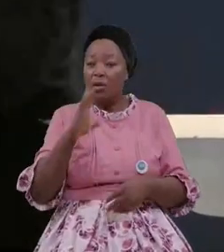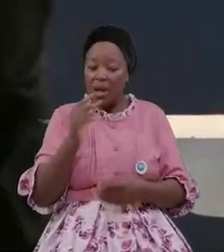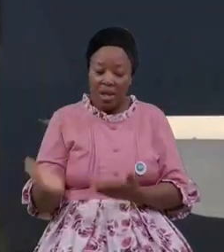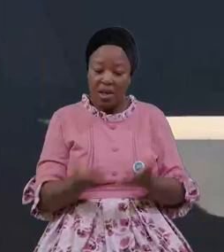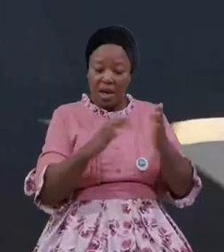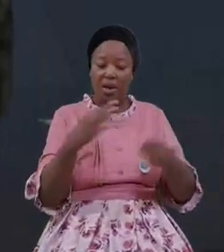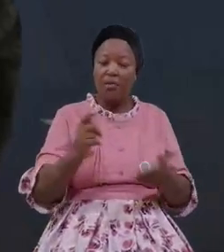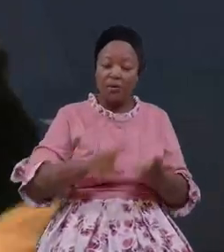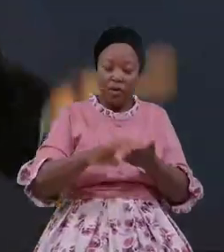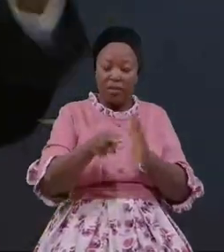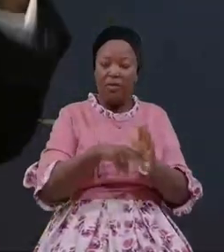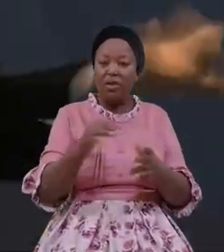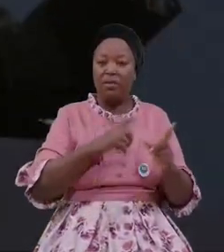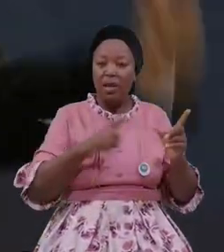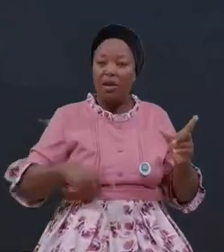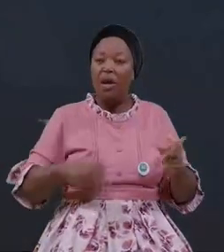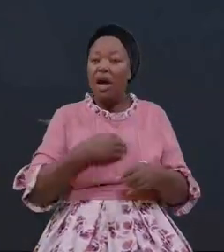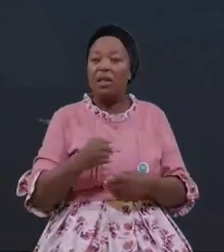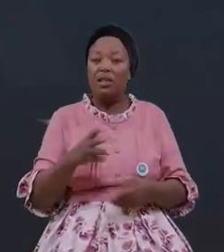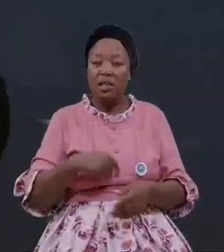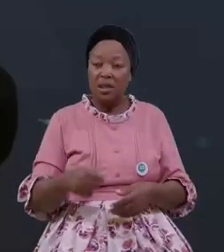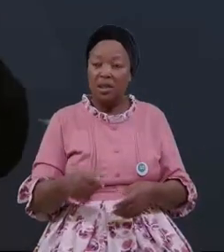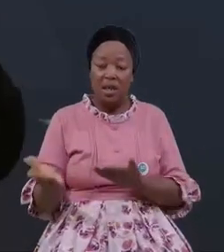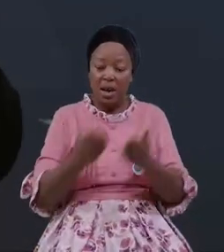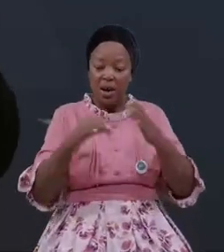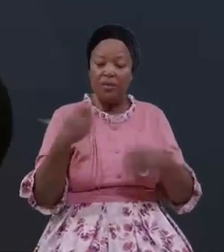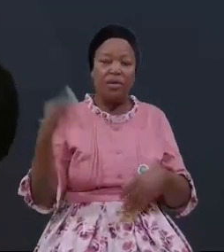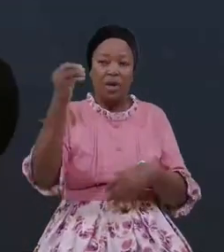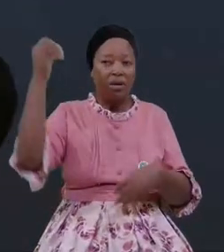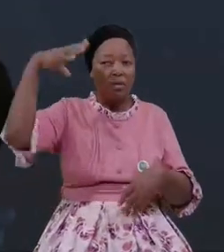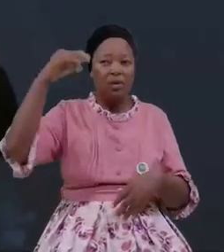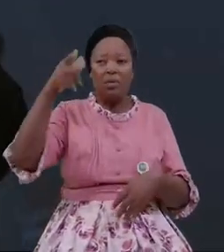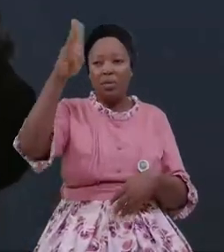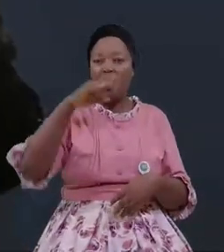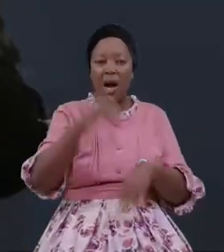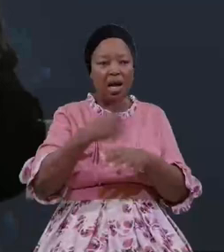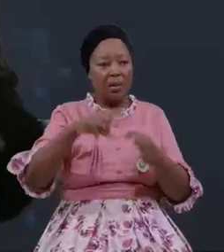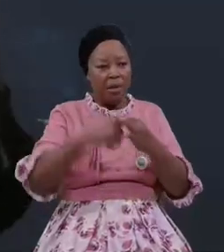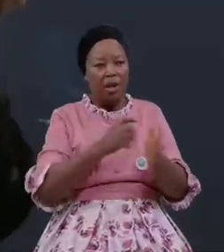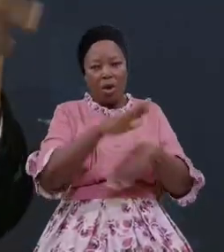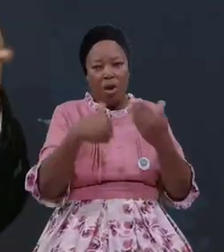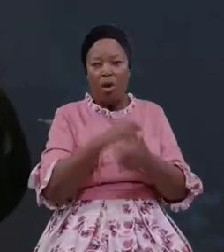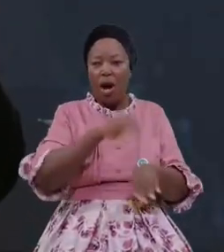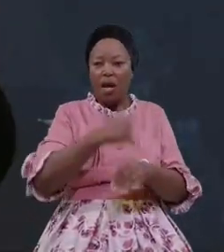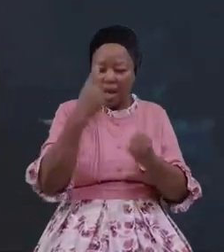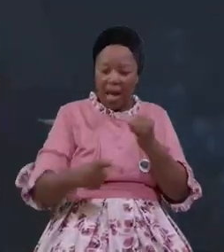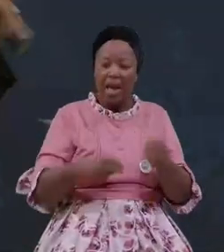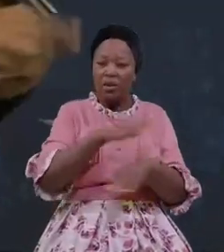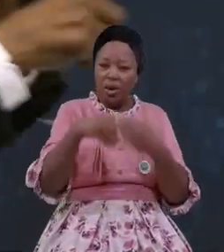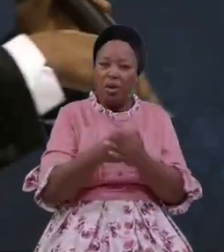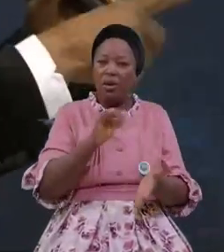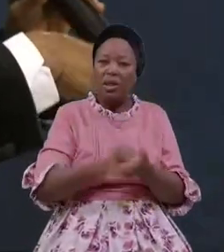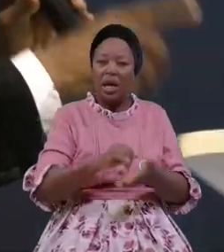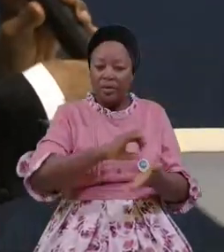pardon du Seigneur vous es candidat de la grâce de Dieu au commencement tous à la fin du verset